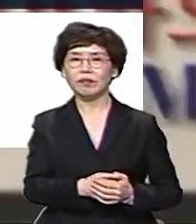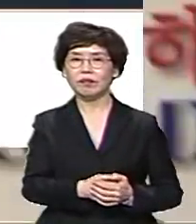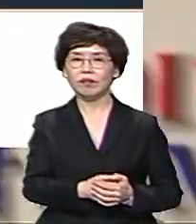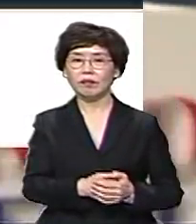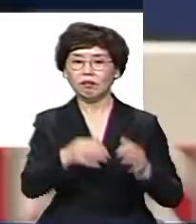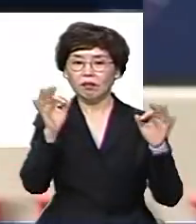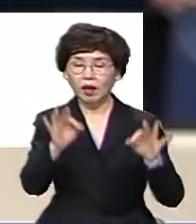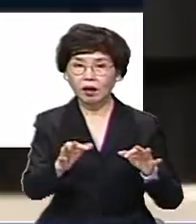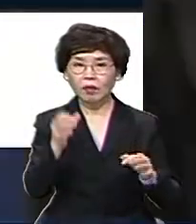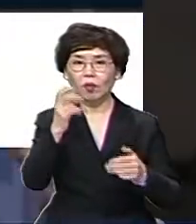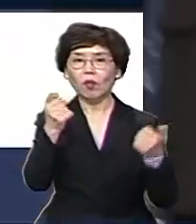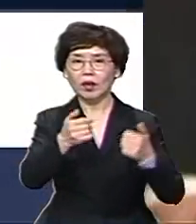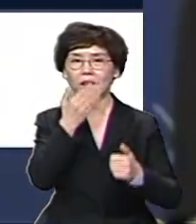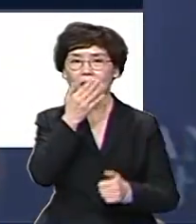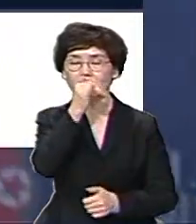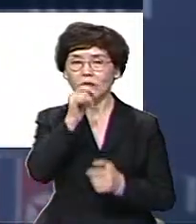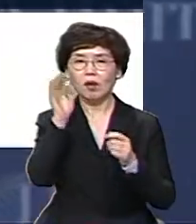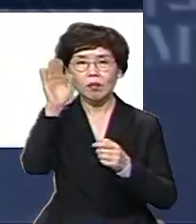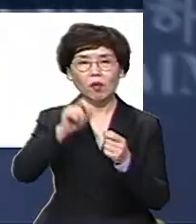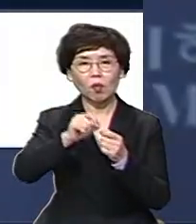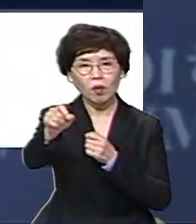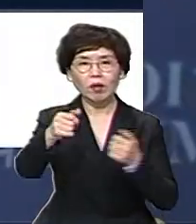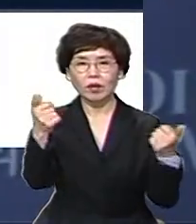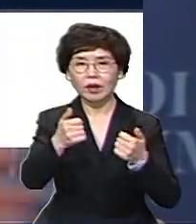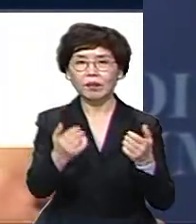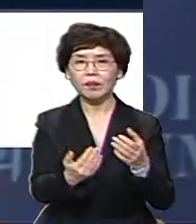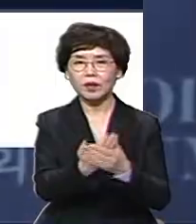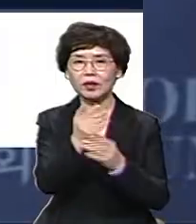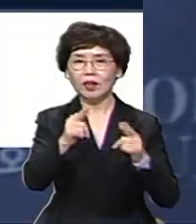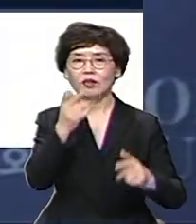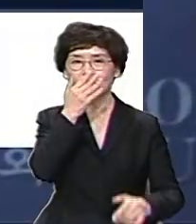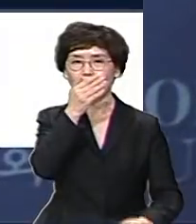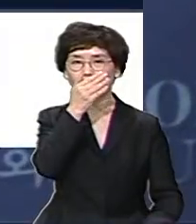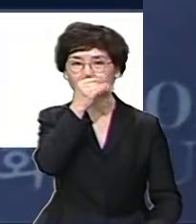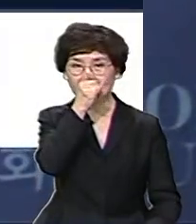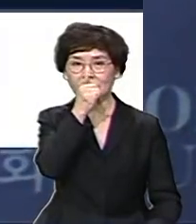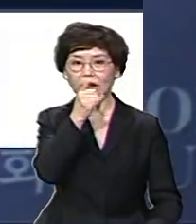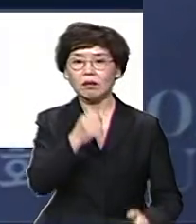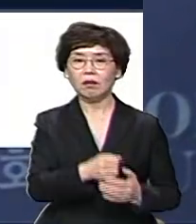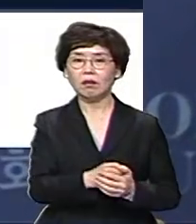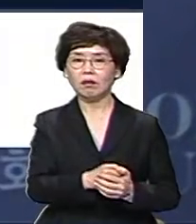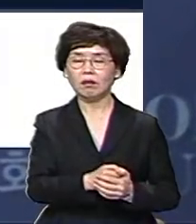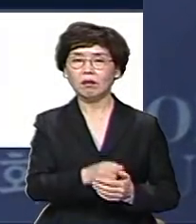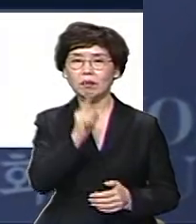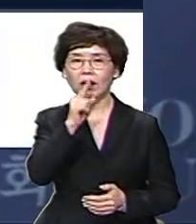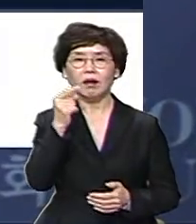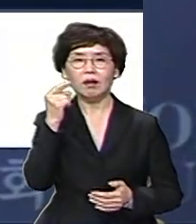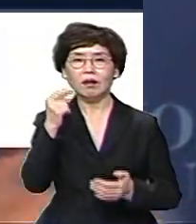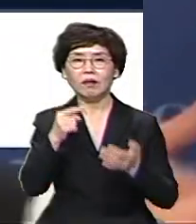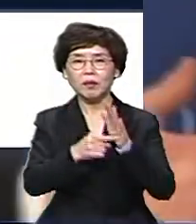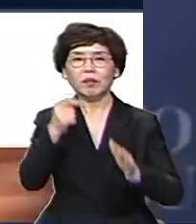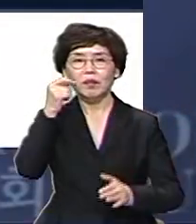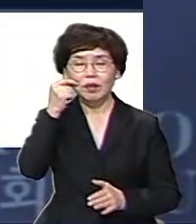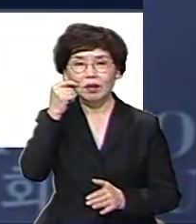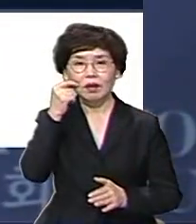좋습니다. 예, 질문하십시오. 뒤에 계시는 분. Thank you, Mr. President. 감사합니다, 대통령님. 최창입니다. 샹하이 미디어 그룹에서